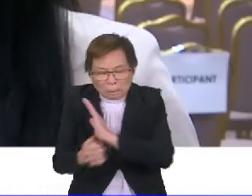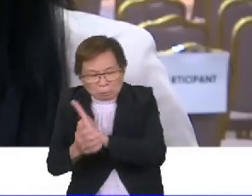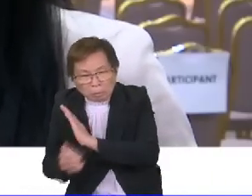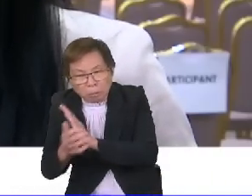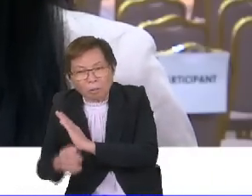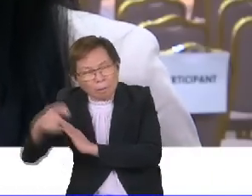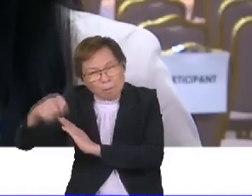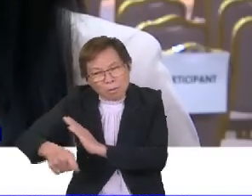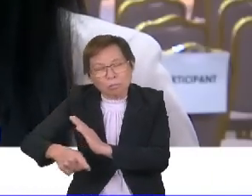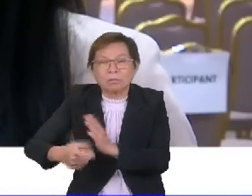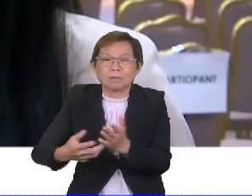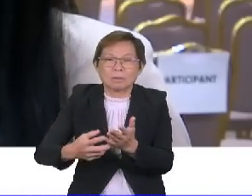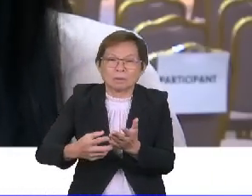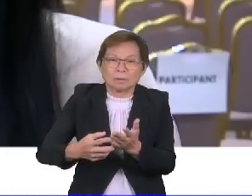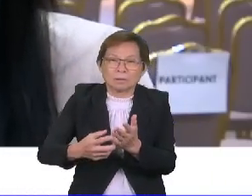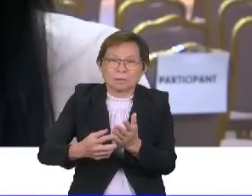lah